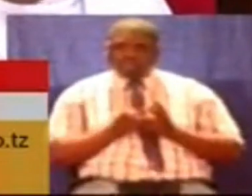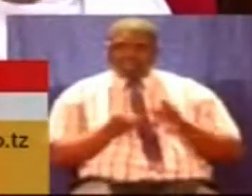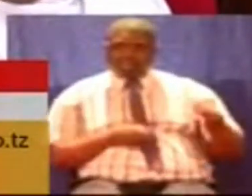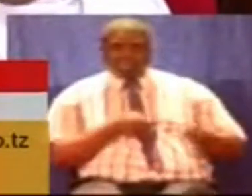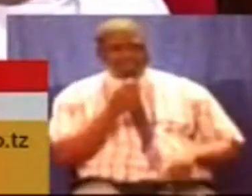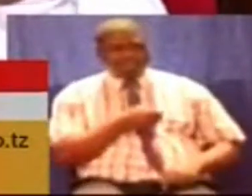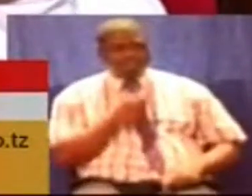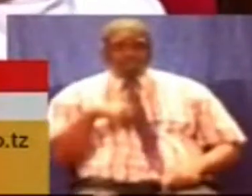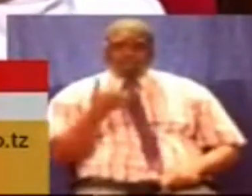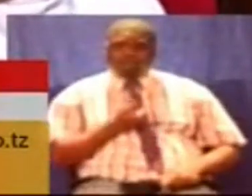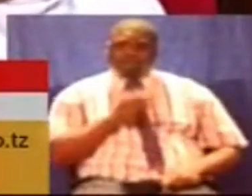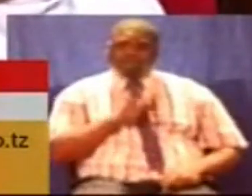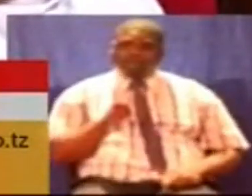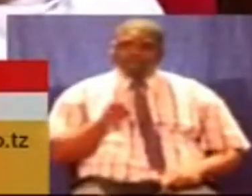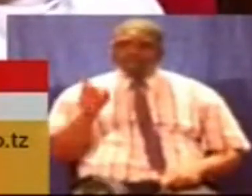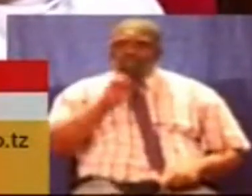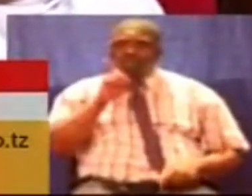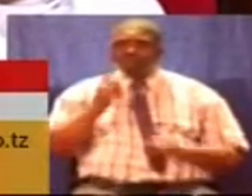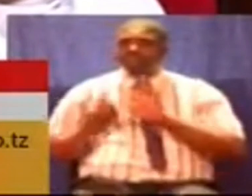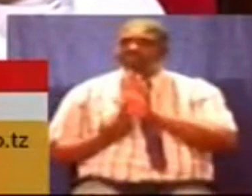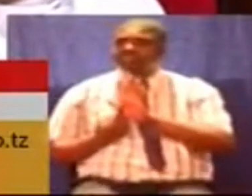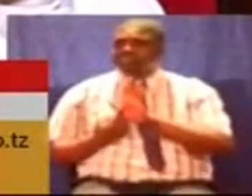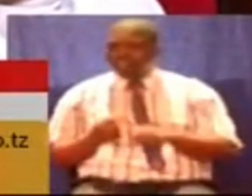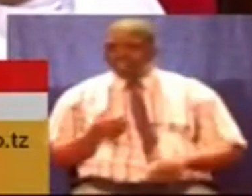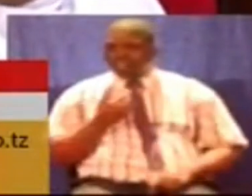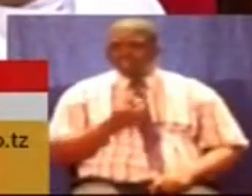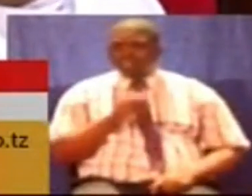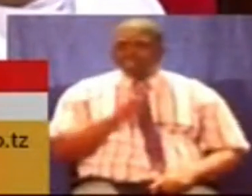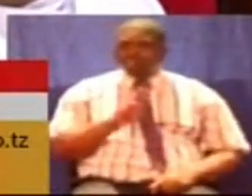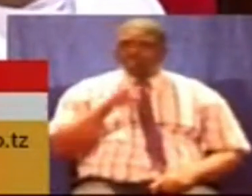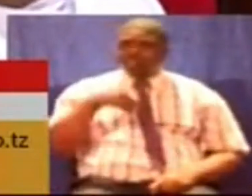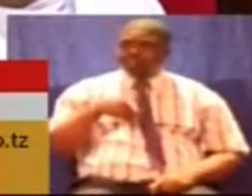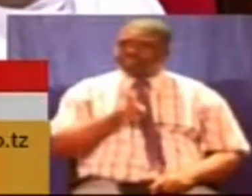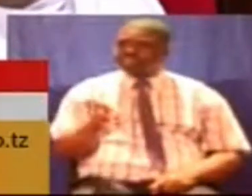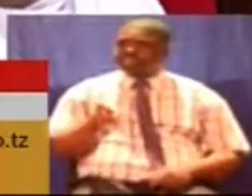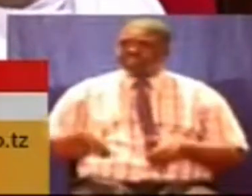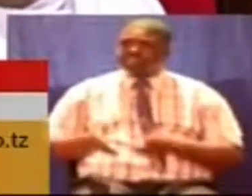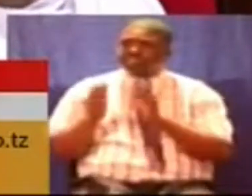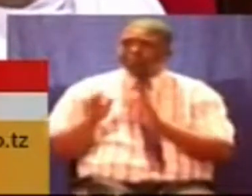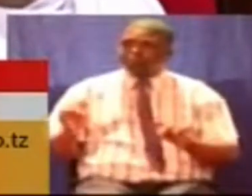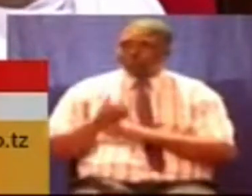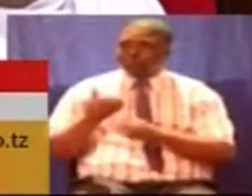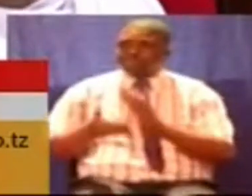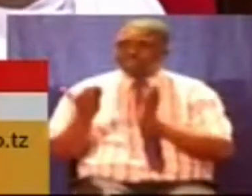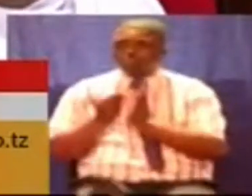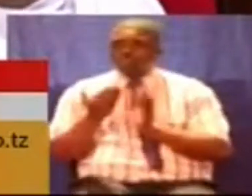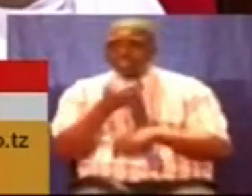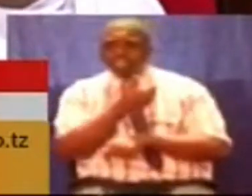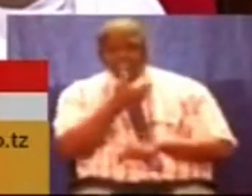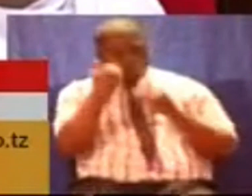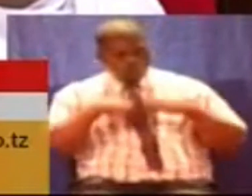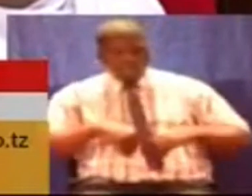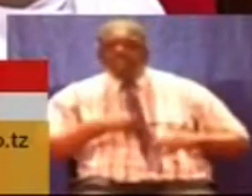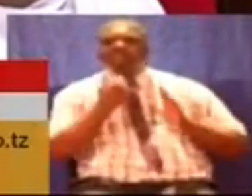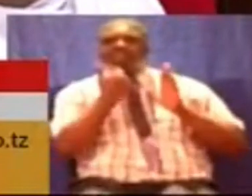wanawake fulani, mmoja wapo Mama Sita, ameiendesha TWPG kwa njia mzuri. Leo tumejenga shule ya sekondari, ni mfano